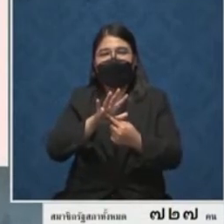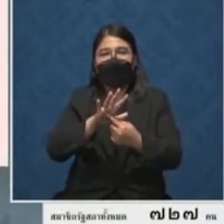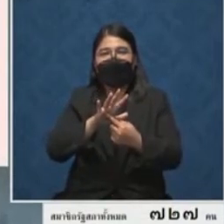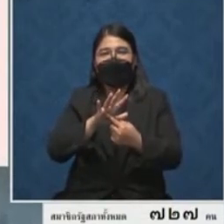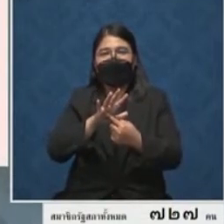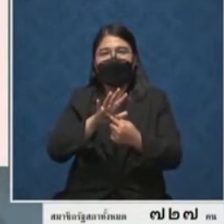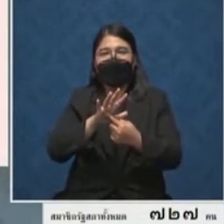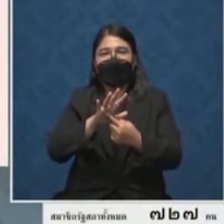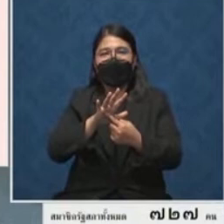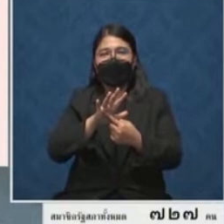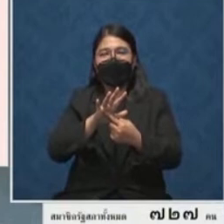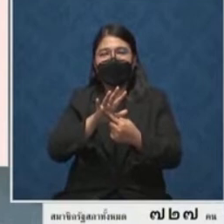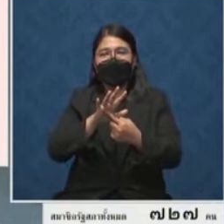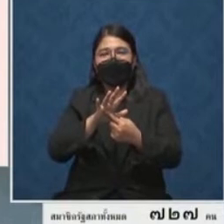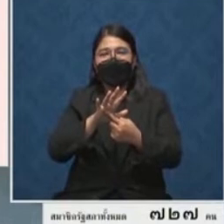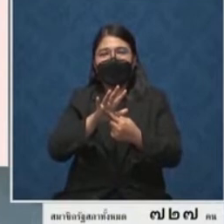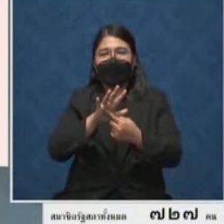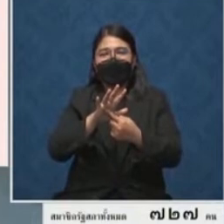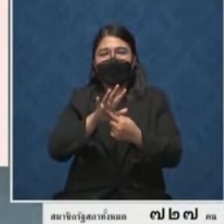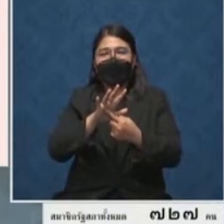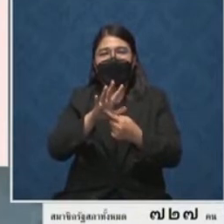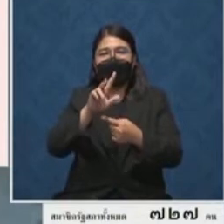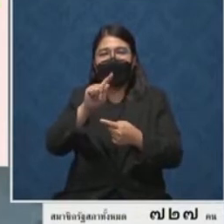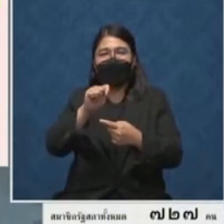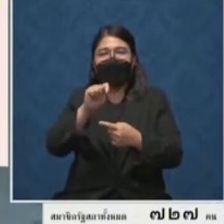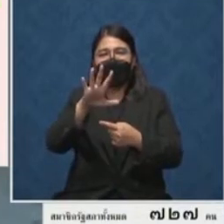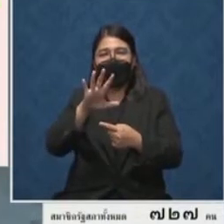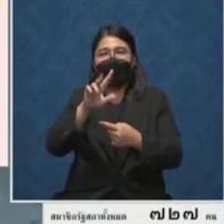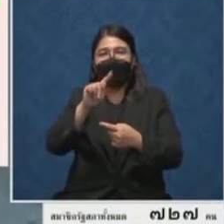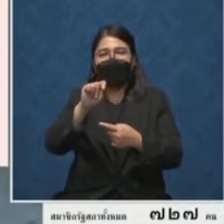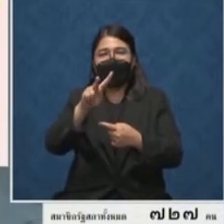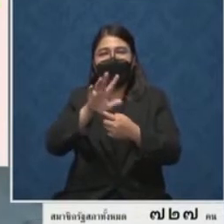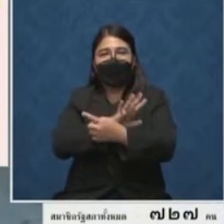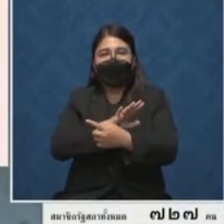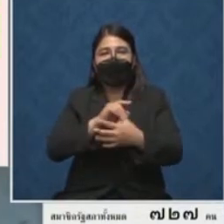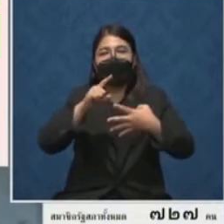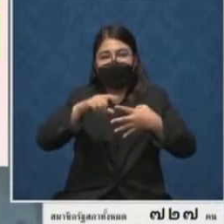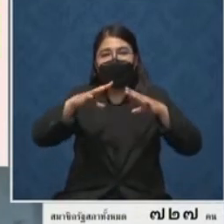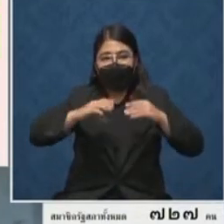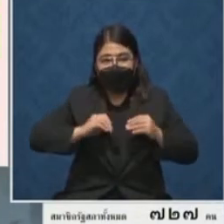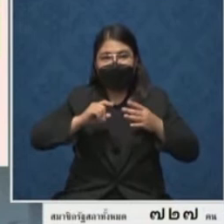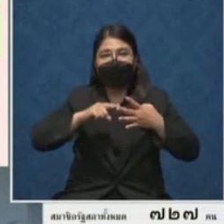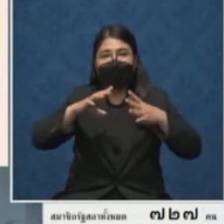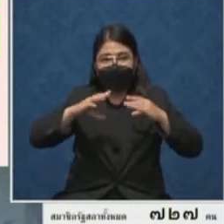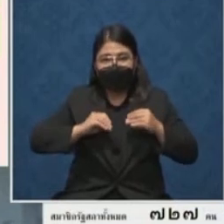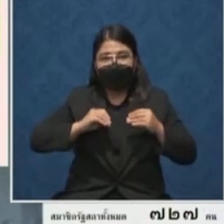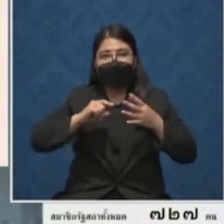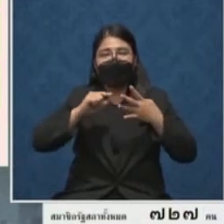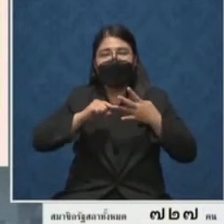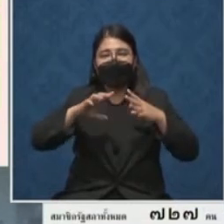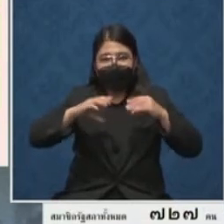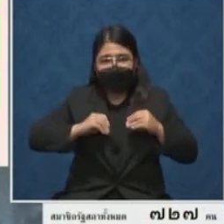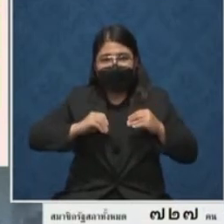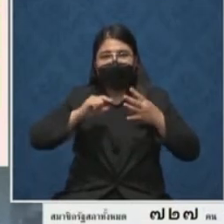1รับหลักการ2รับหลักการ3รับหลักการและ4รับหลัก